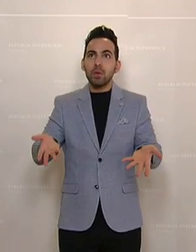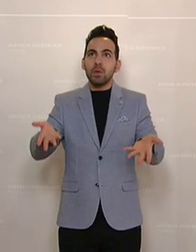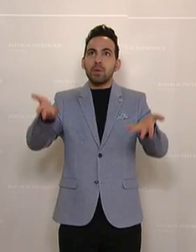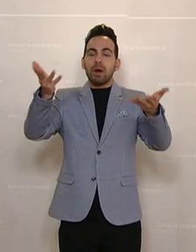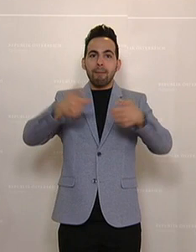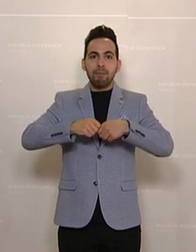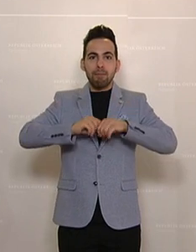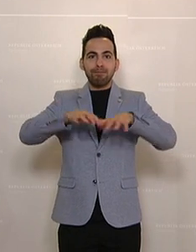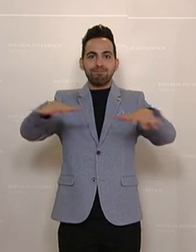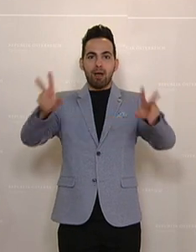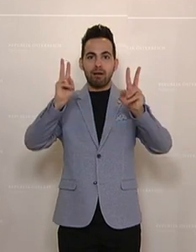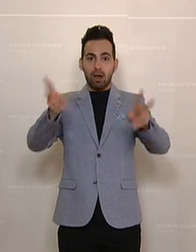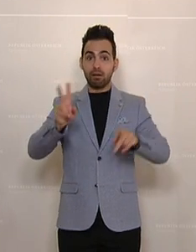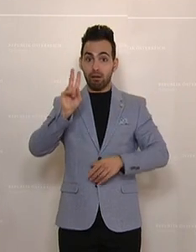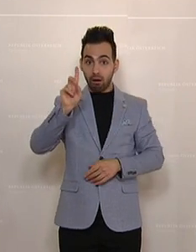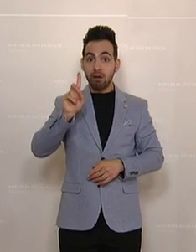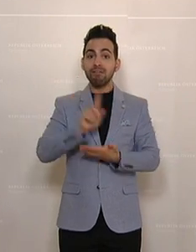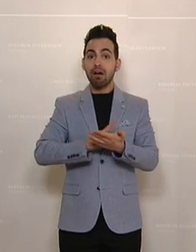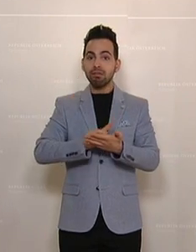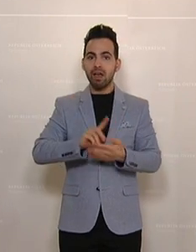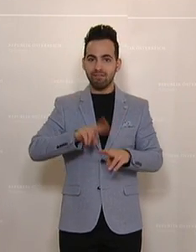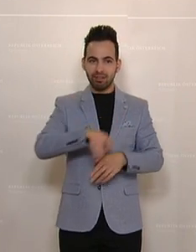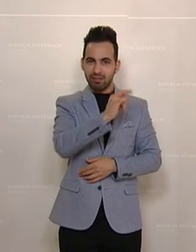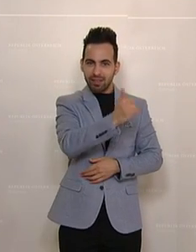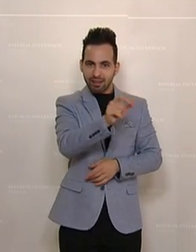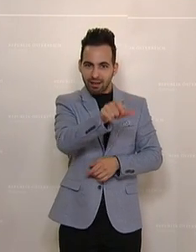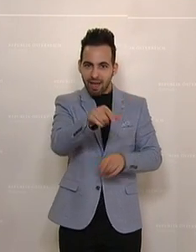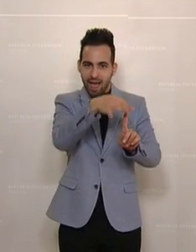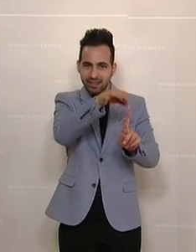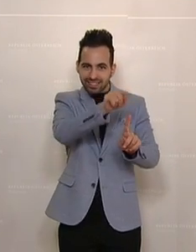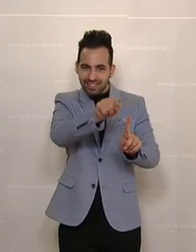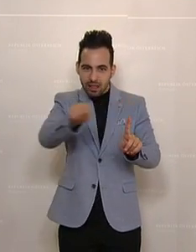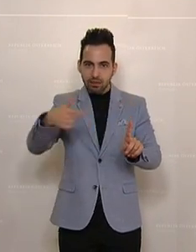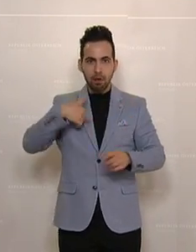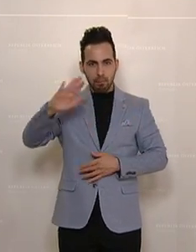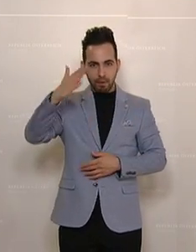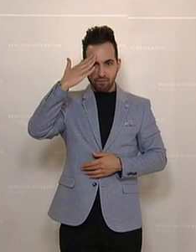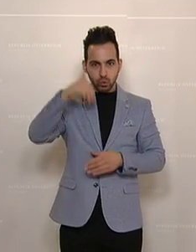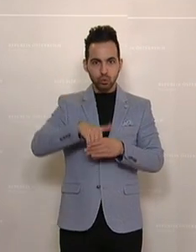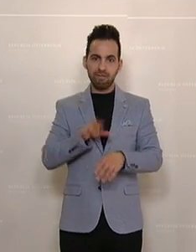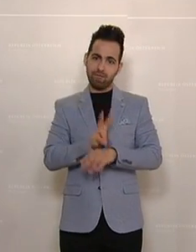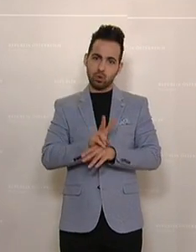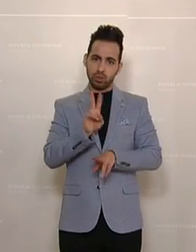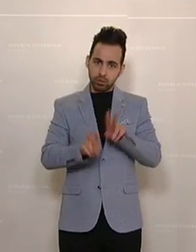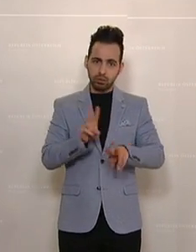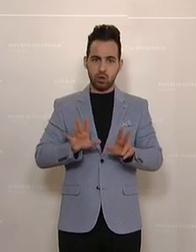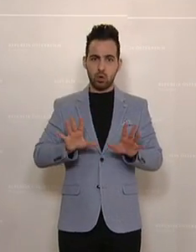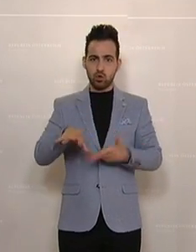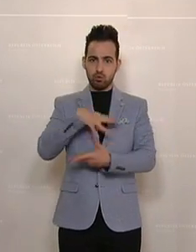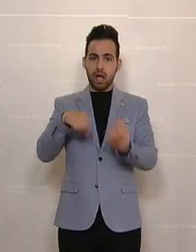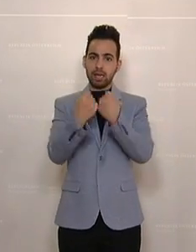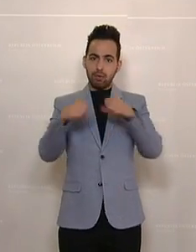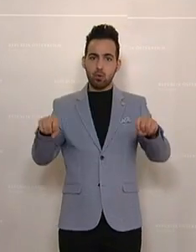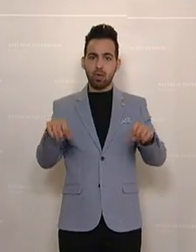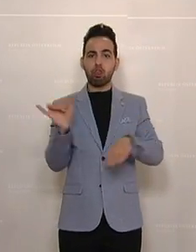sich entfalten, wenn das jedem Einzelnen bewusst ist und wenn wir sehr sorgsam damit umgehen. Das